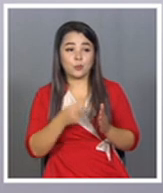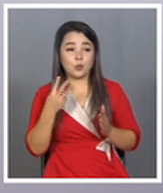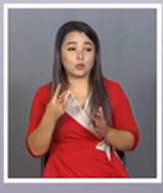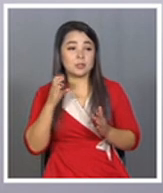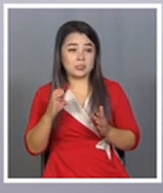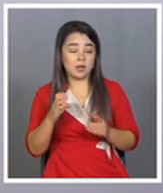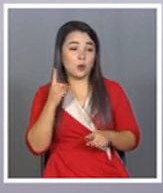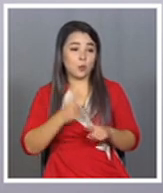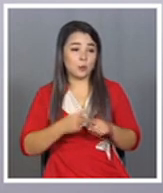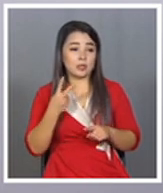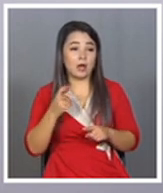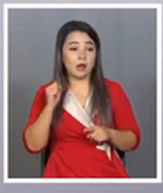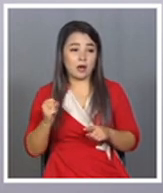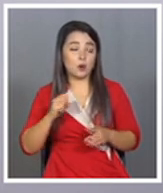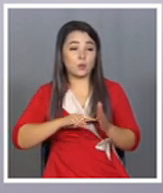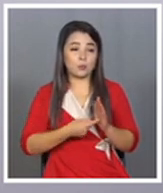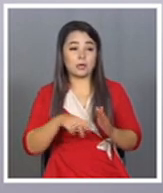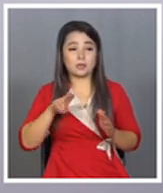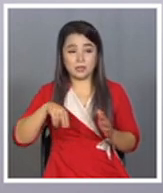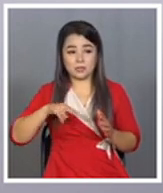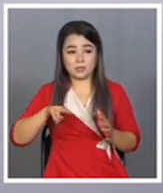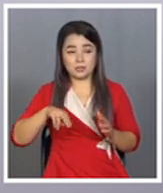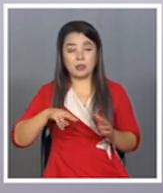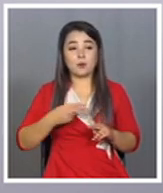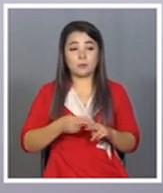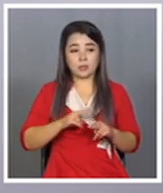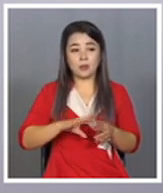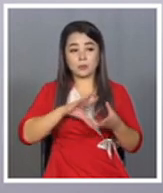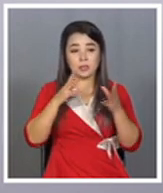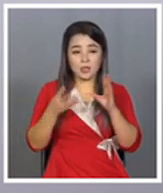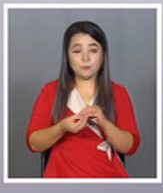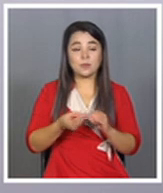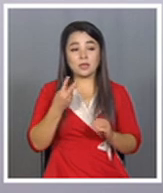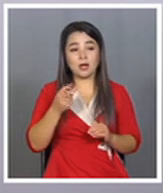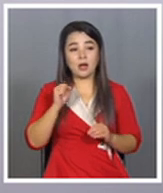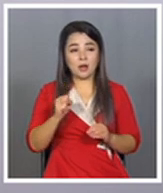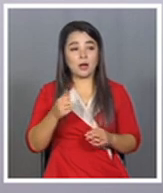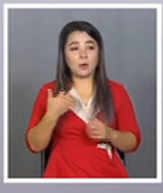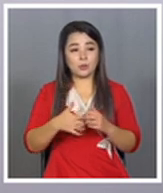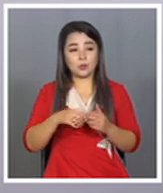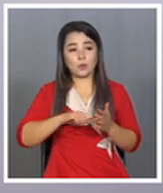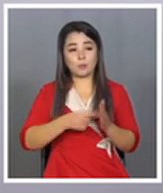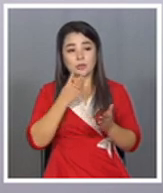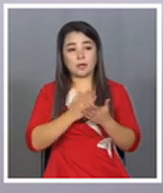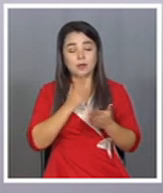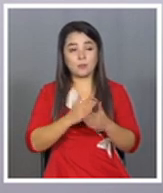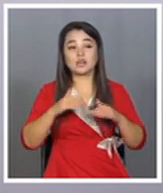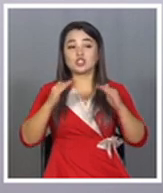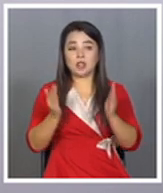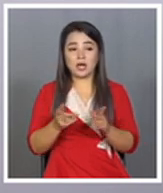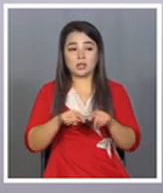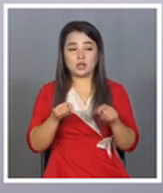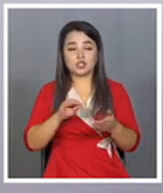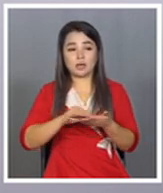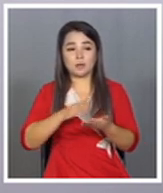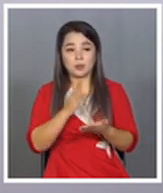3С қосу 2А көбейтілгенді. Бұл жерде 2А ортақ көбейткіш. Оны жақшаның сыртына шығарып